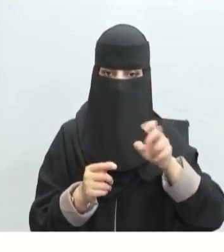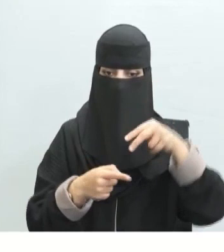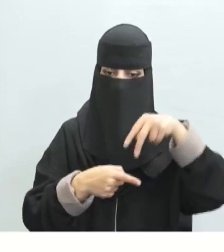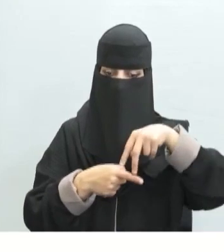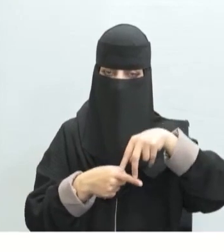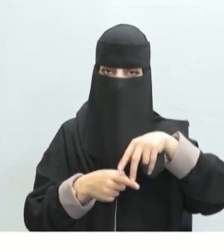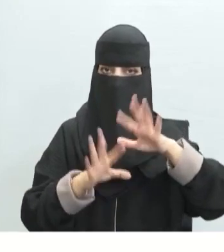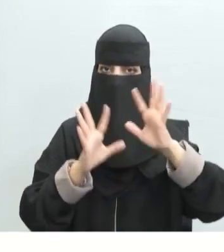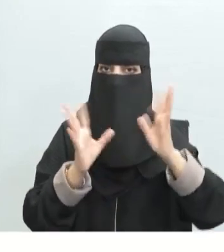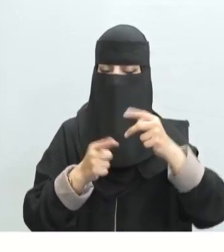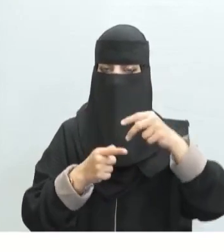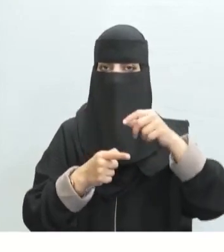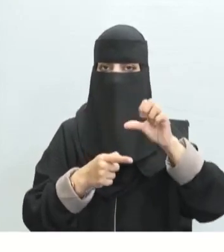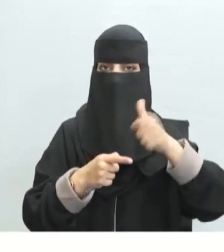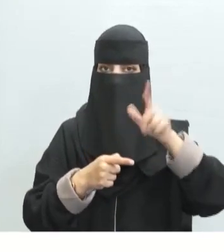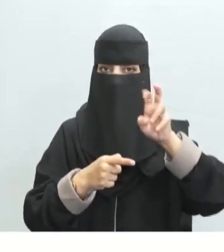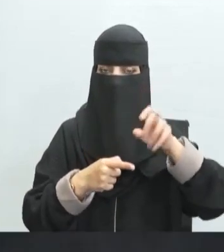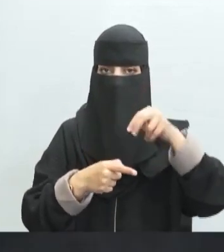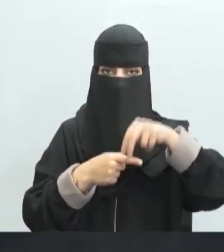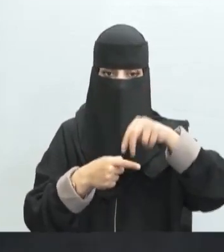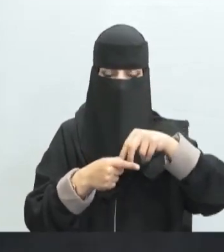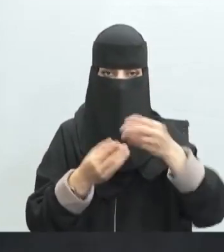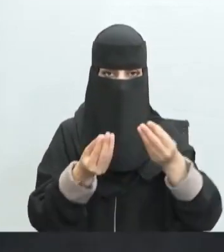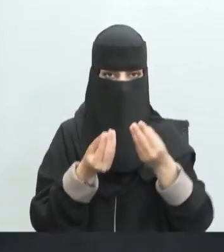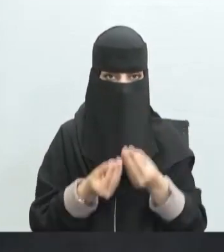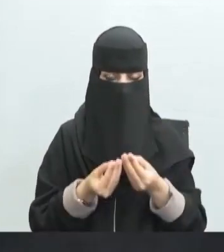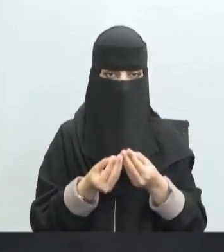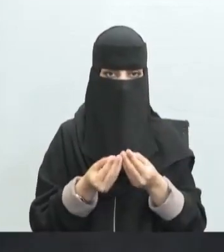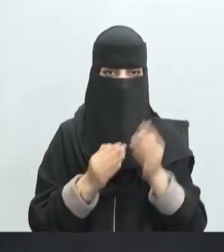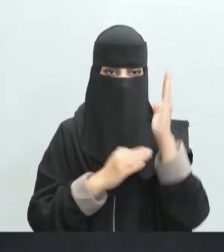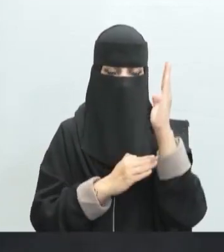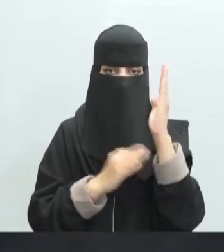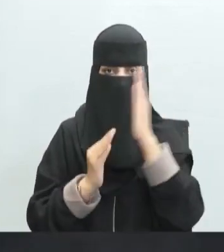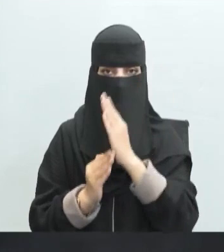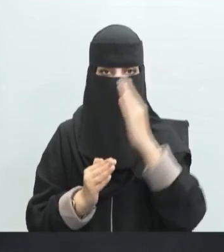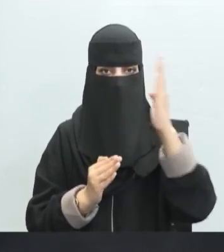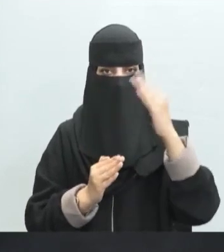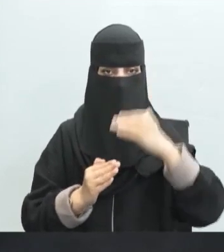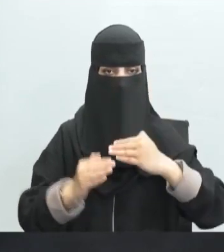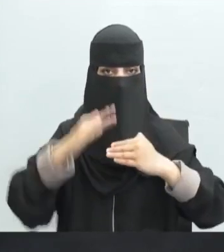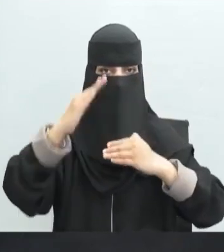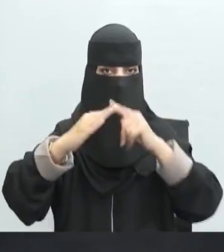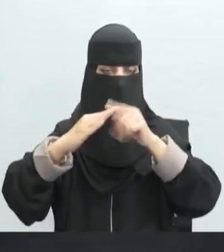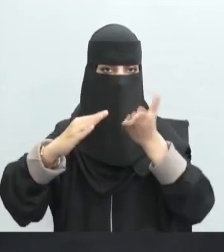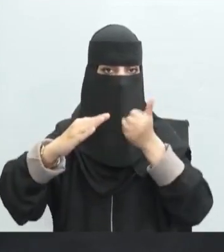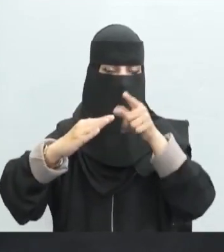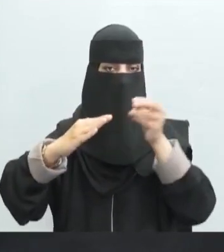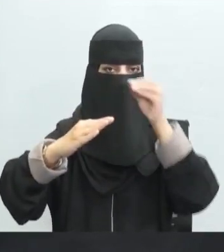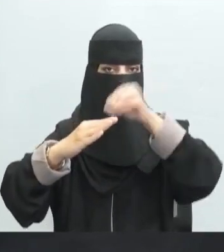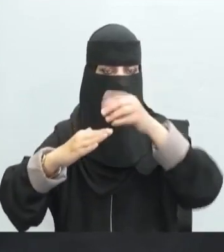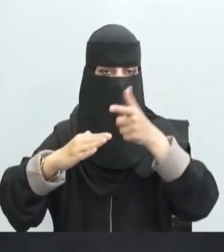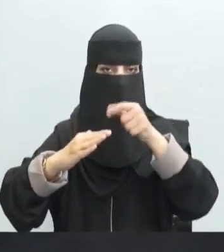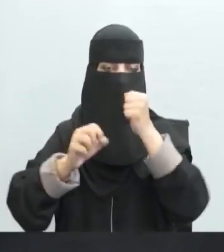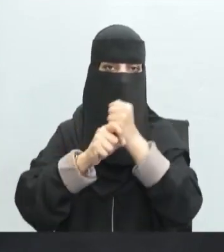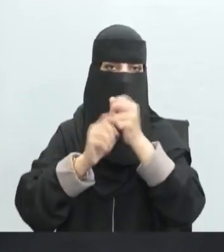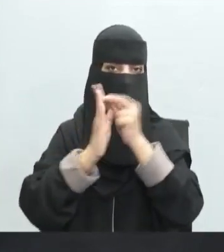اذا اي داله مثلثيه اخي الكريم اختي الكريمه تعطيك ضلعين من اضلاع المثلث يبقى لك تجيب الضلع الثالث كيف اجيب الضلع